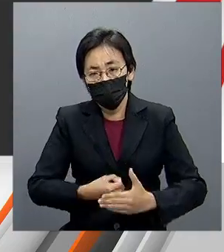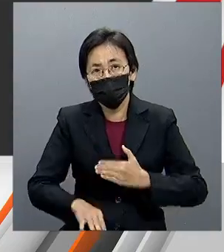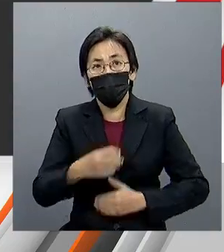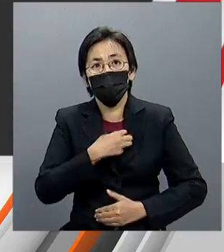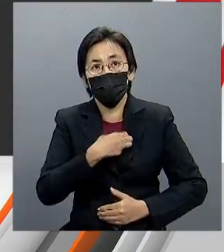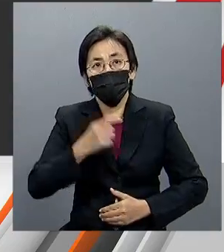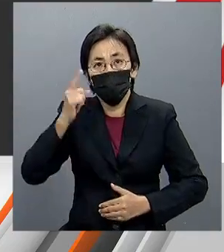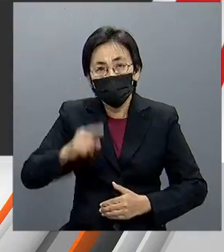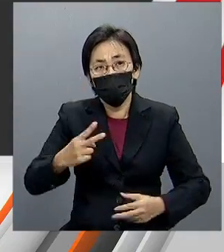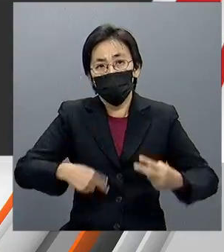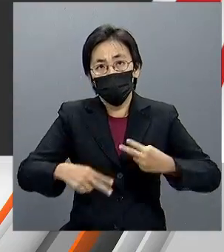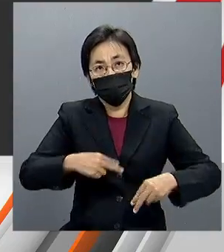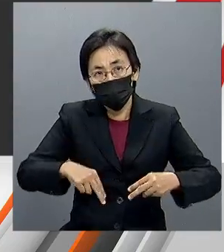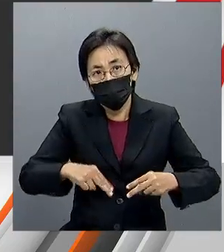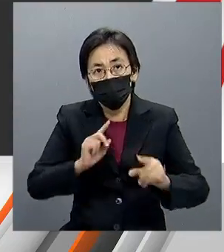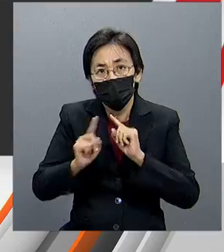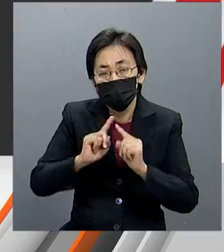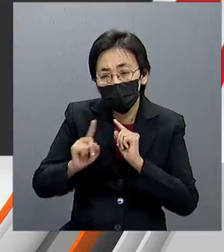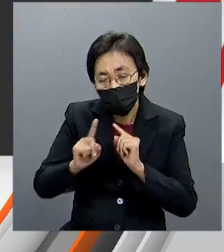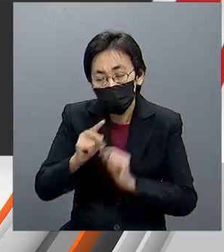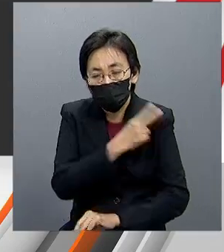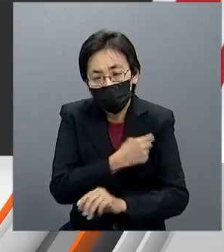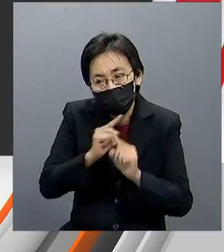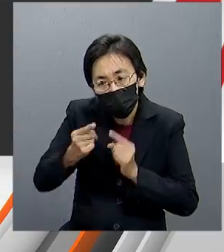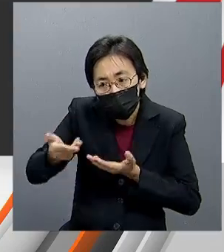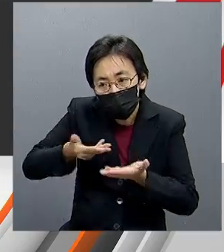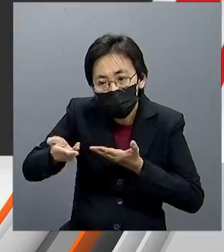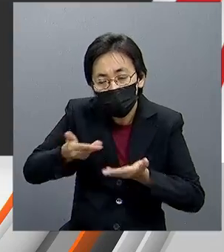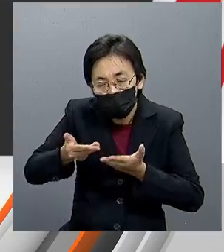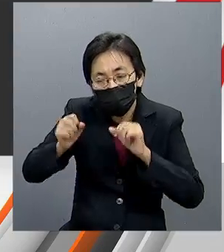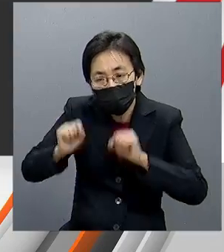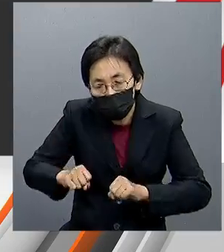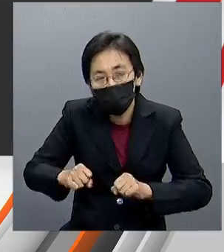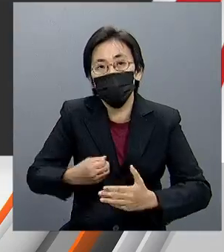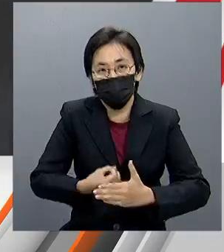จและการปรึกษาทางเลือกจากผู้ประกอบวิชาชีพเวชกรรม